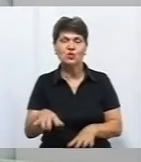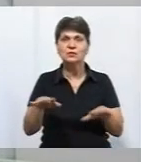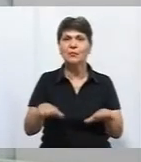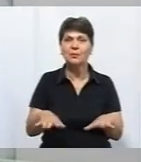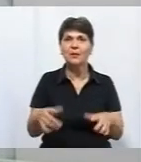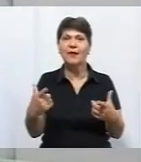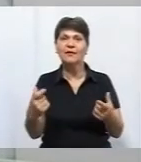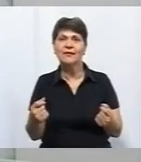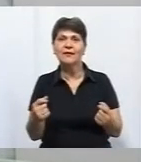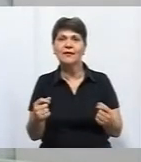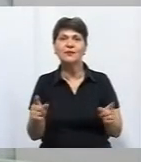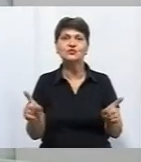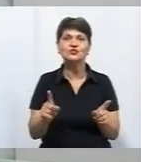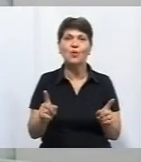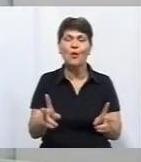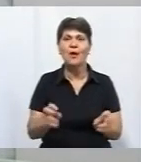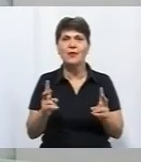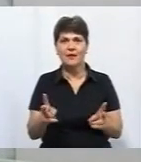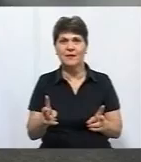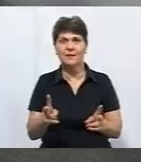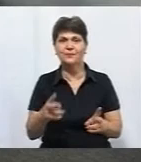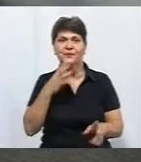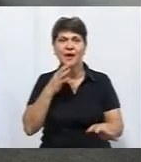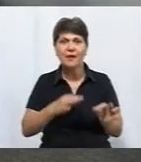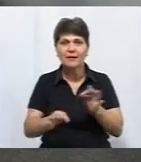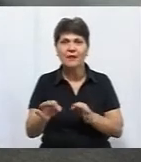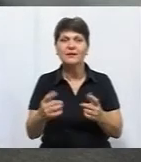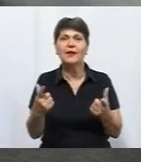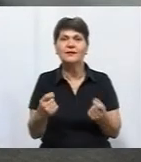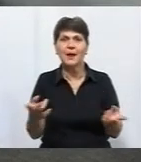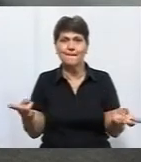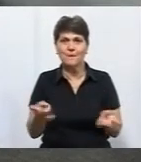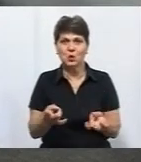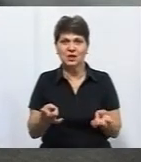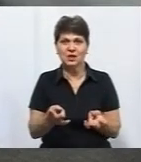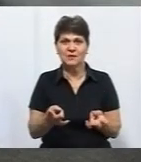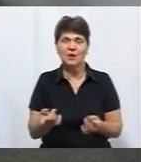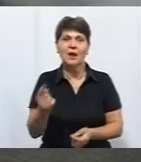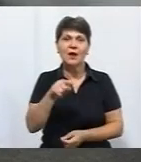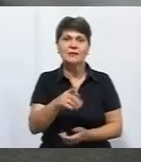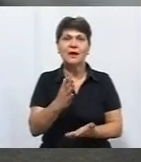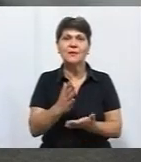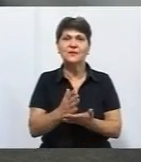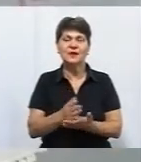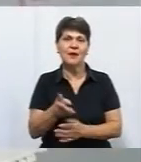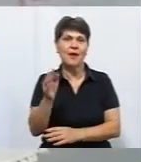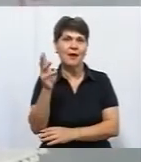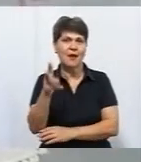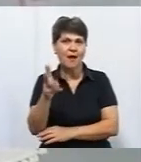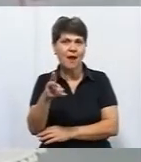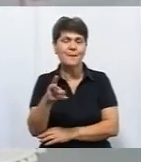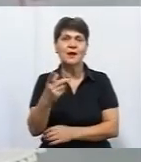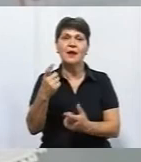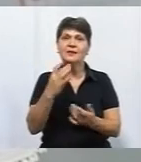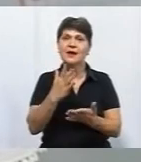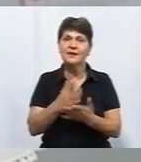що. Вони навіть радили, де саме потрібно ставити там, де є камери, або розповідали, де є